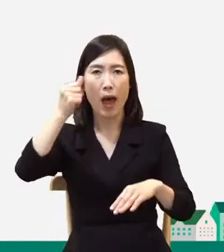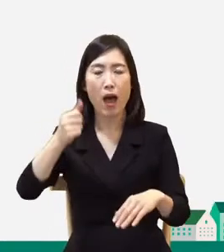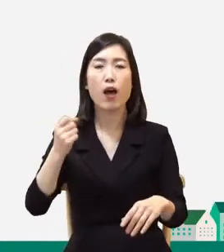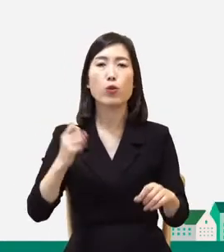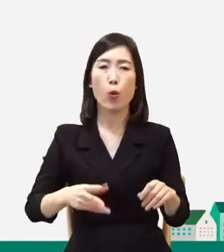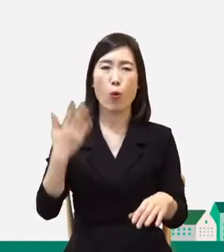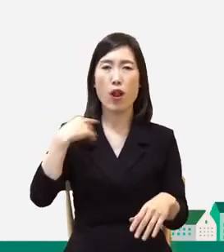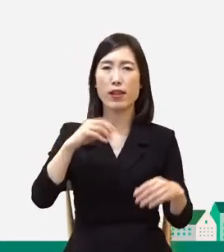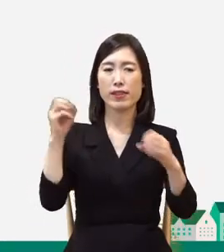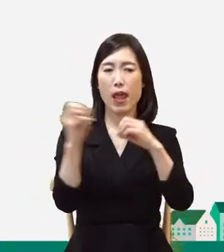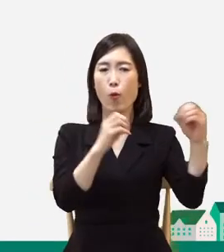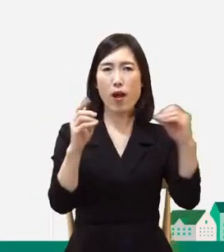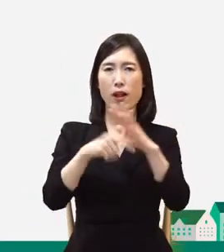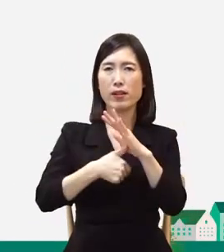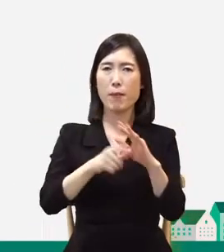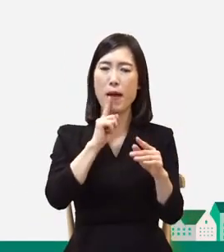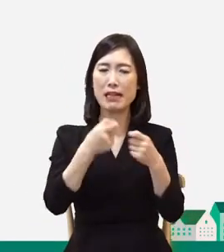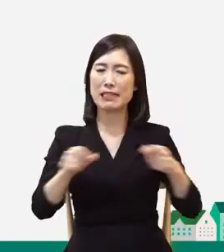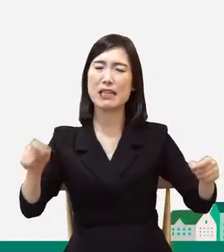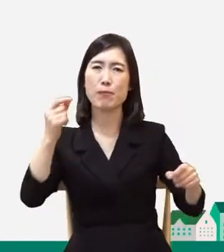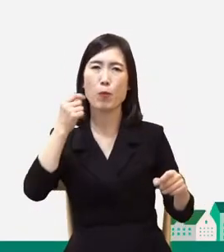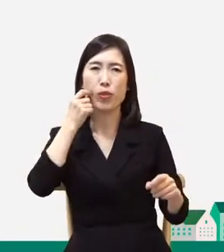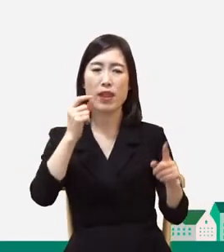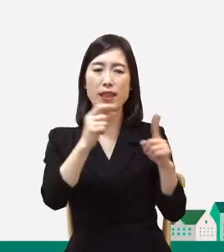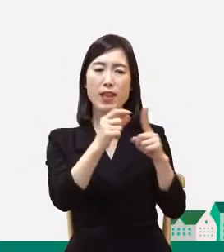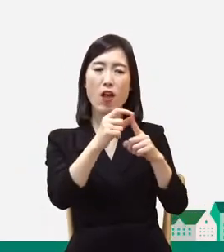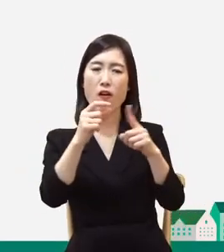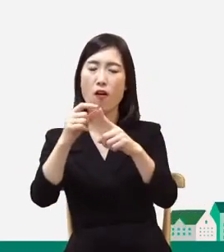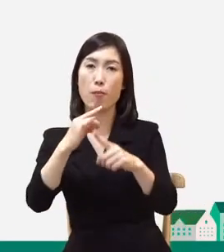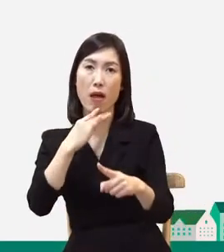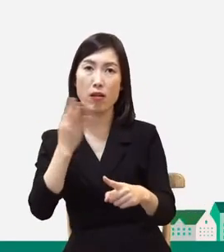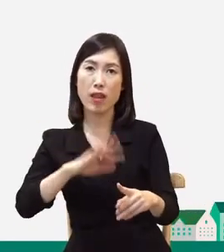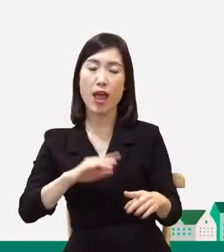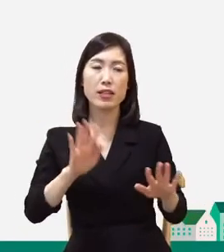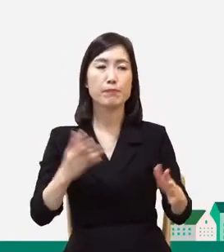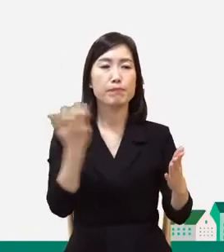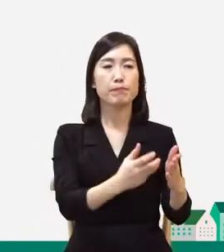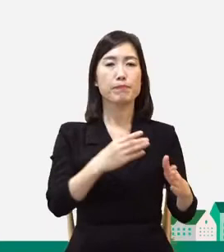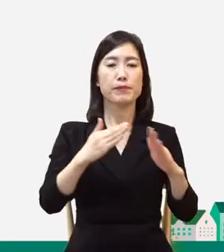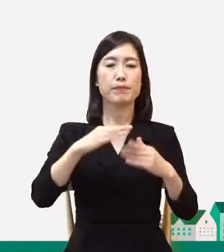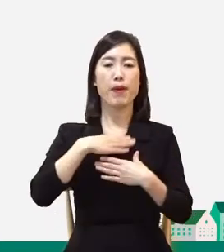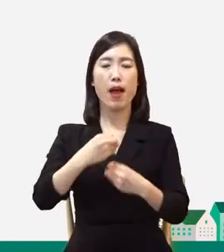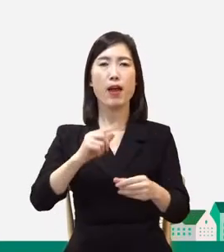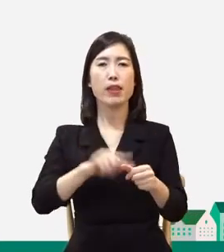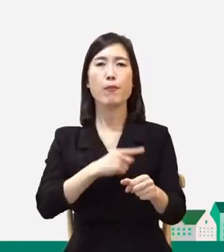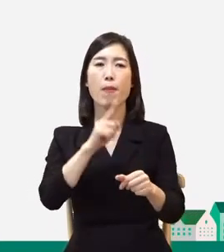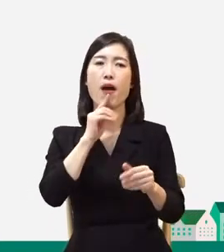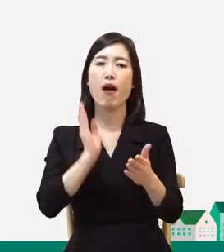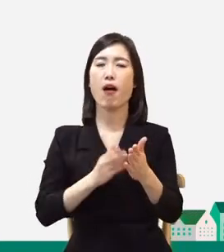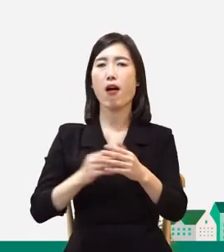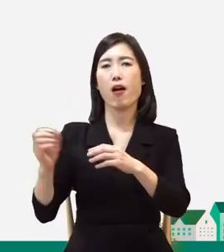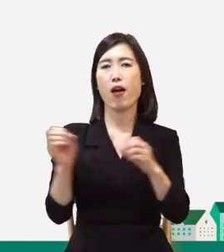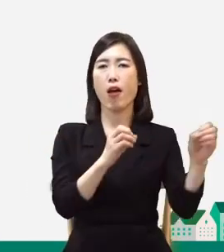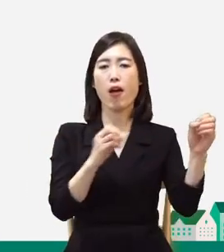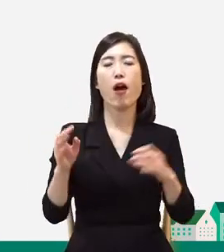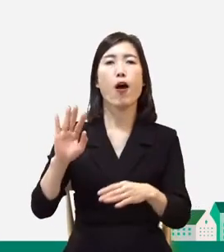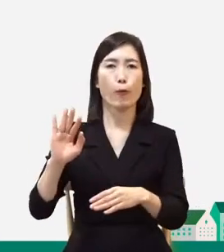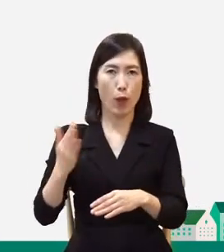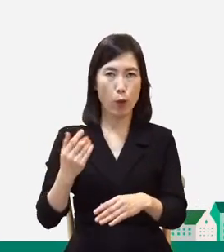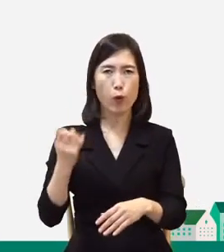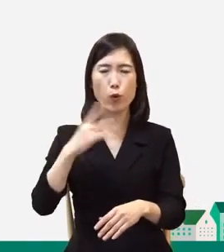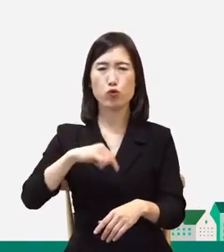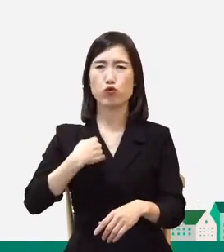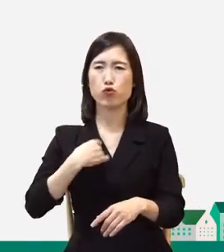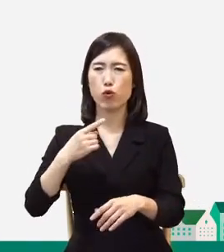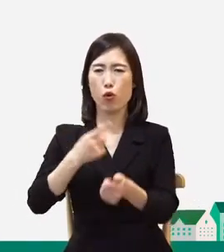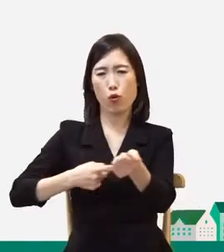되고 불안과 긴장으로 수십 년간 자해를 해서 과도한 약을 드셔야 했던 분이 자해 행동이 없어지고